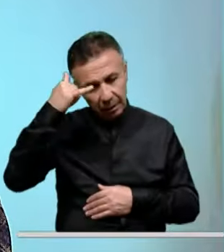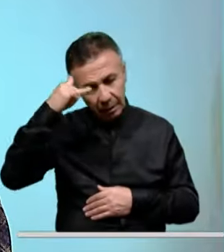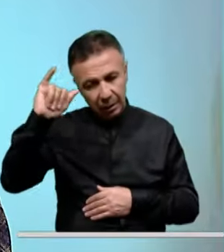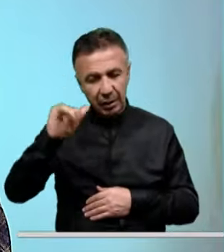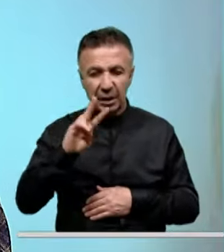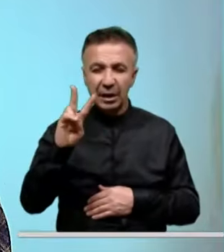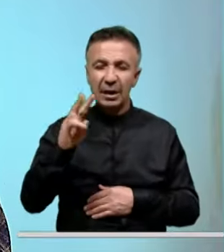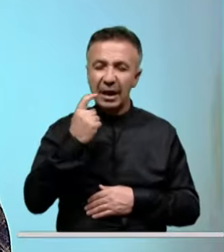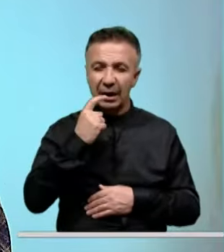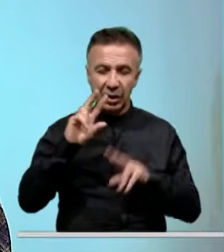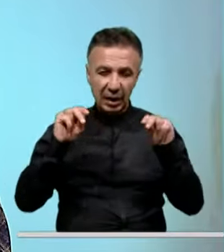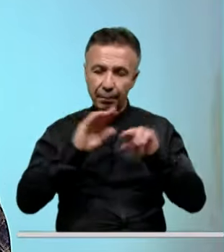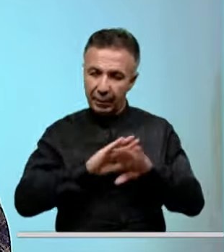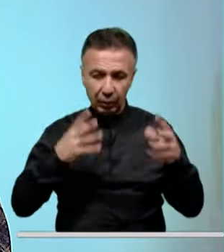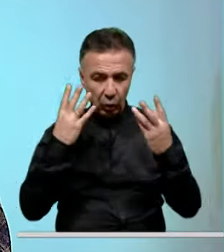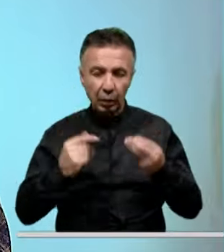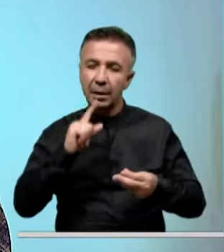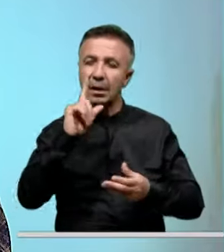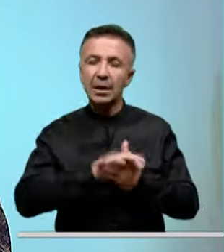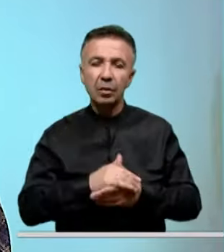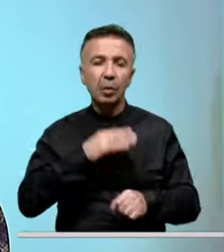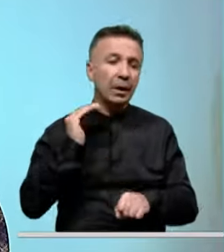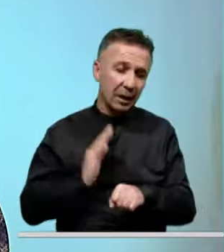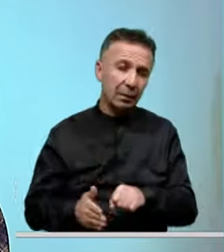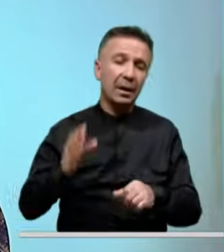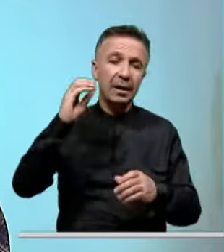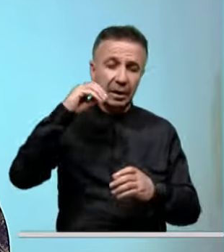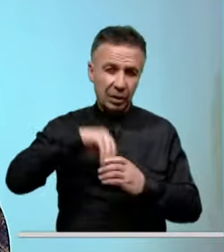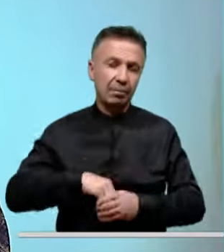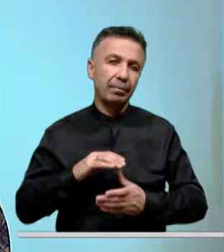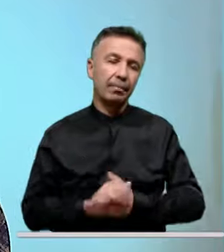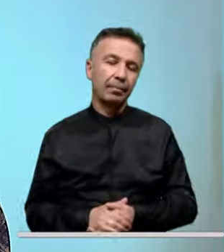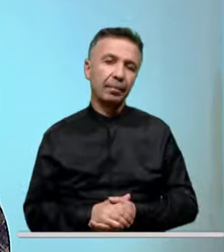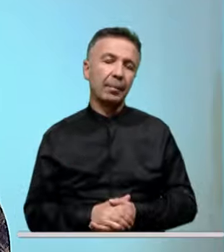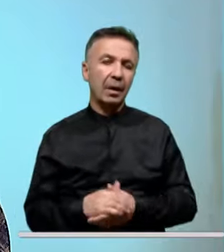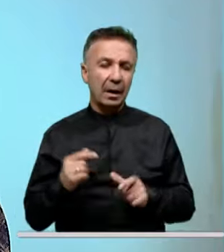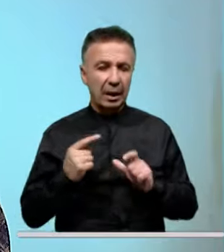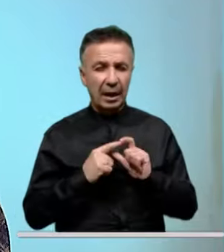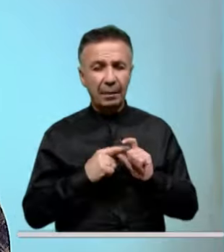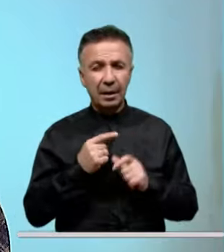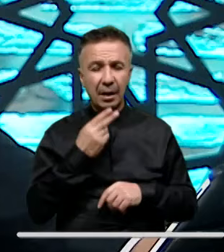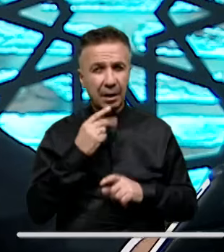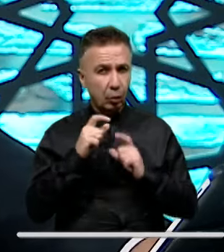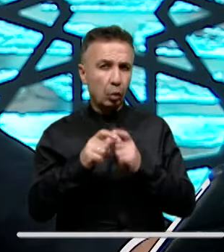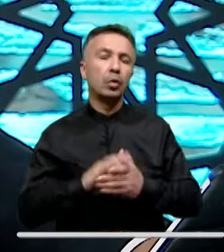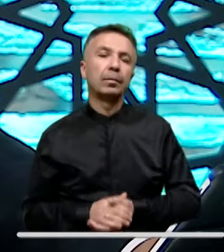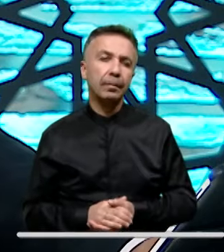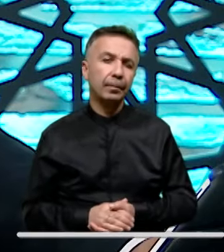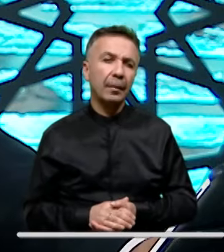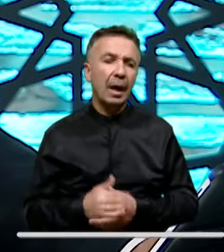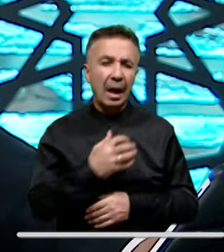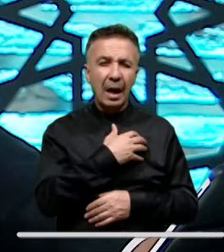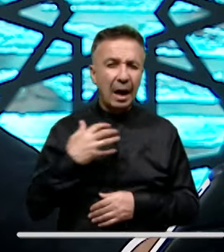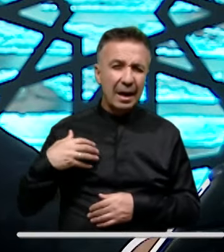yaşını doldurmuş olmalıdır kurban edilebilmeleri için. Şuradan Emine Hanım sormuş bu soruyu hocam. Diyor ki annesi